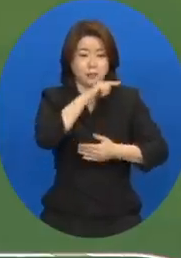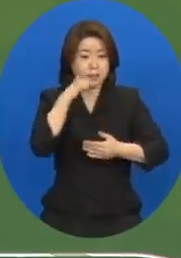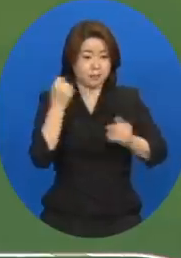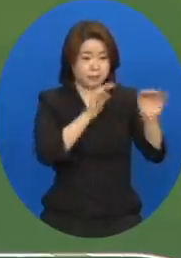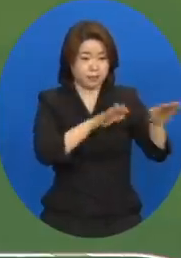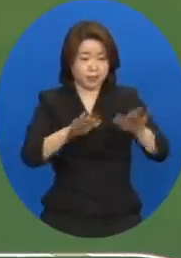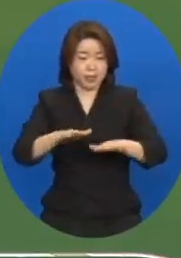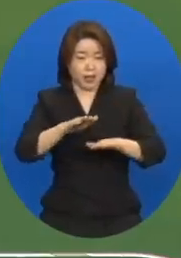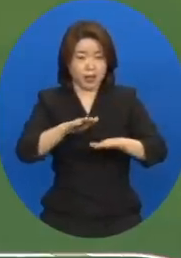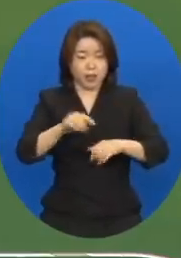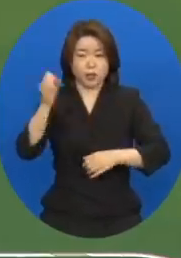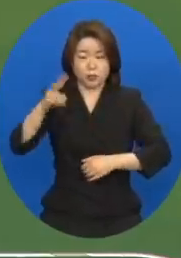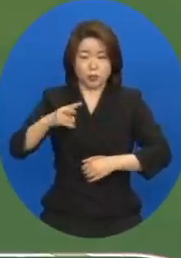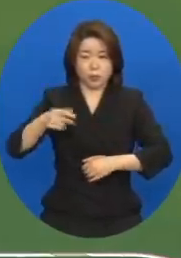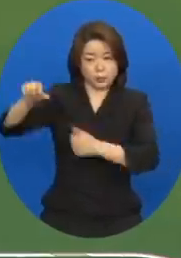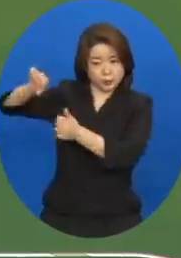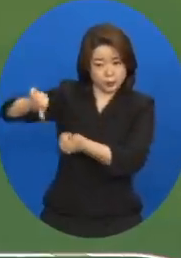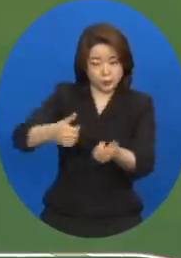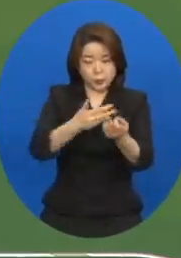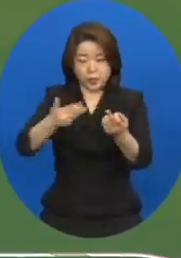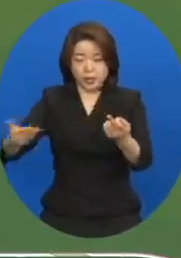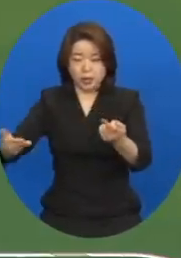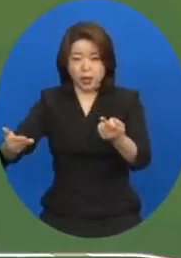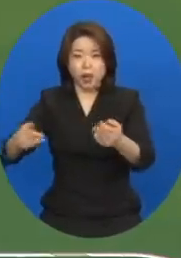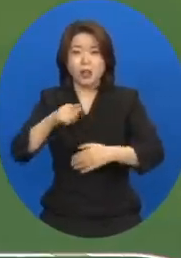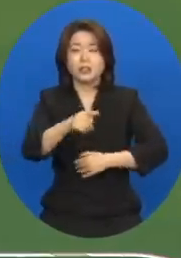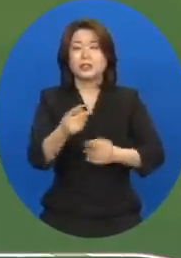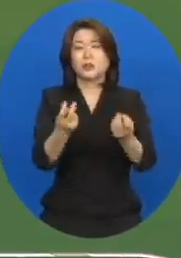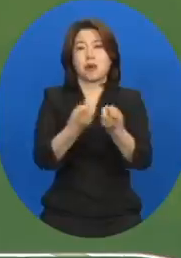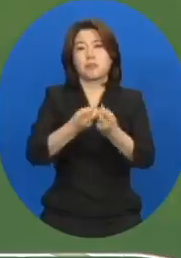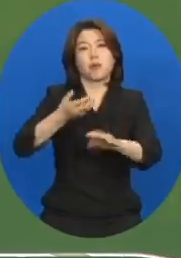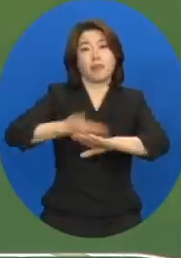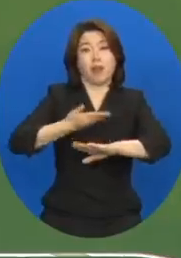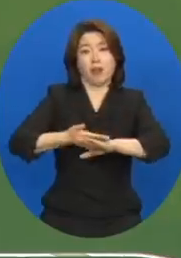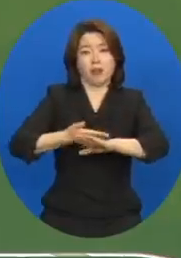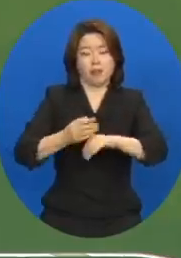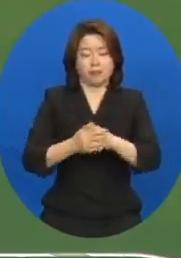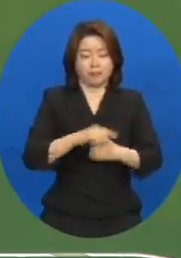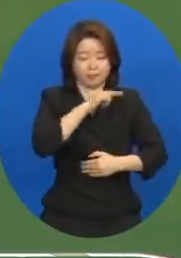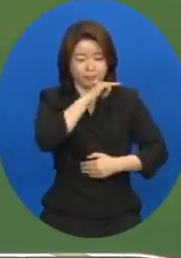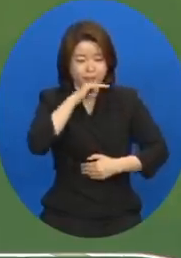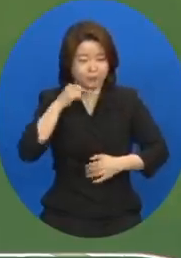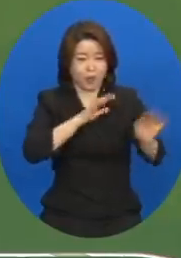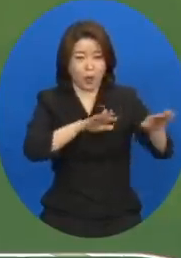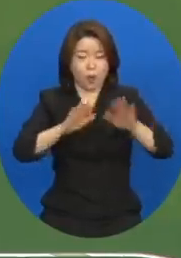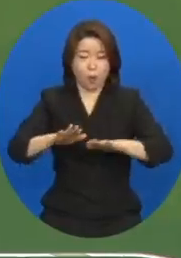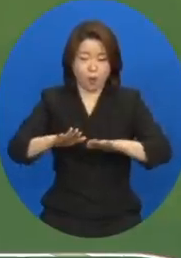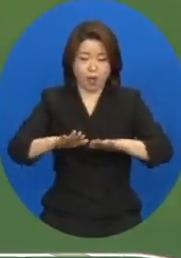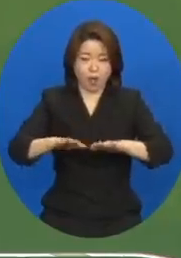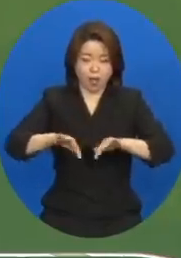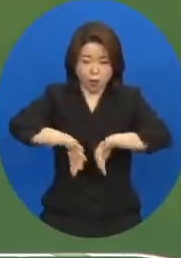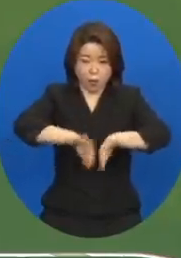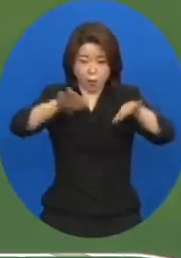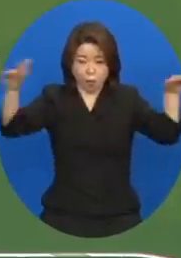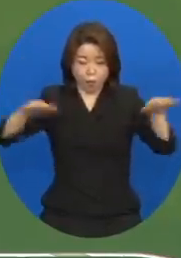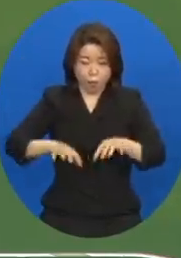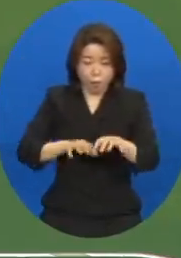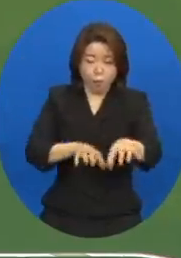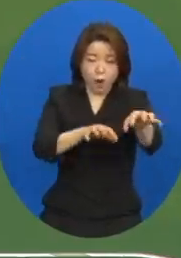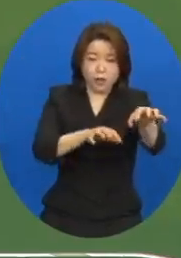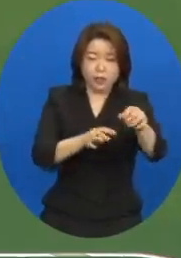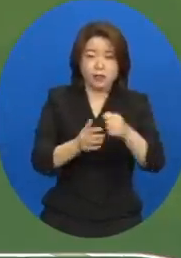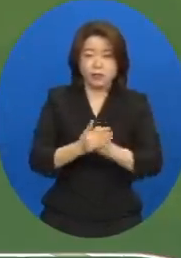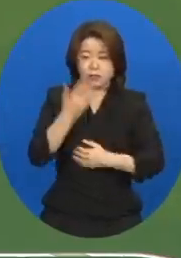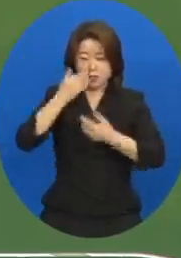홍해나 요단강을 건널 때와는 다른 방법으로 하셨습니다. 홍해를 건널 때는 이스라엘 백성은 아무것도 하지